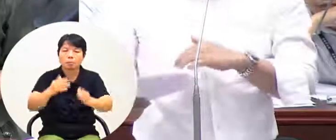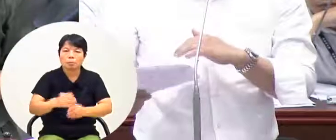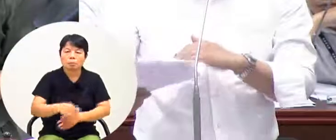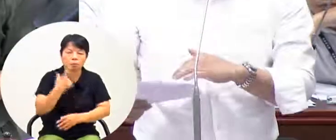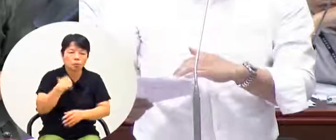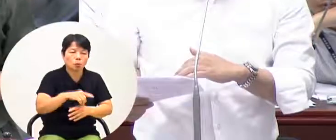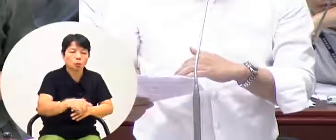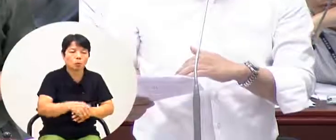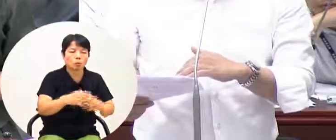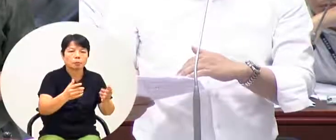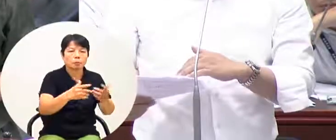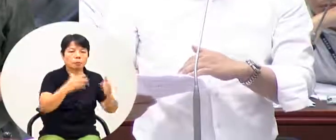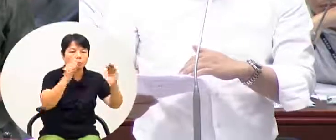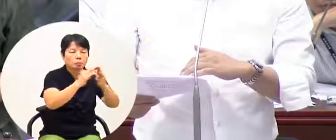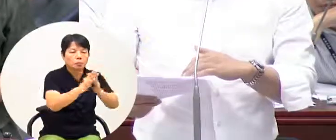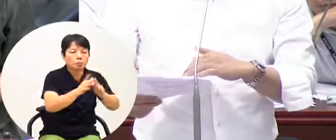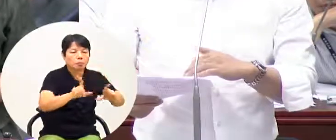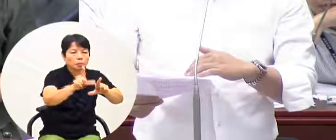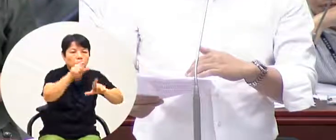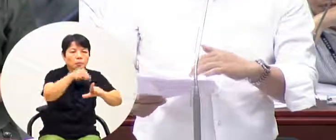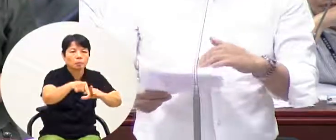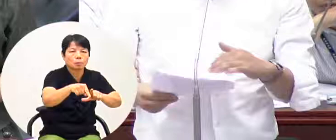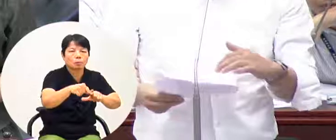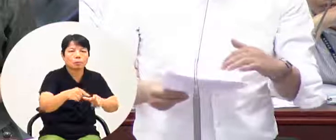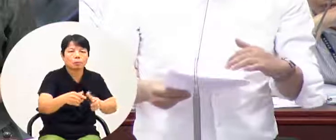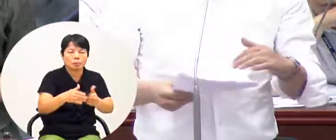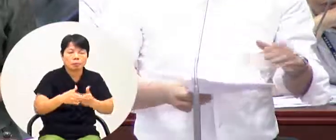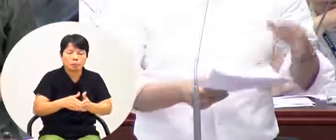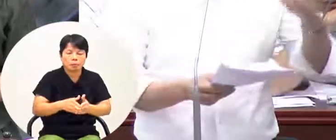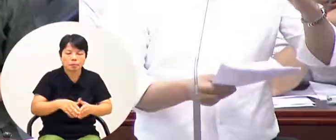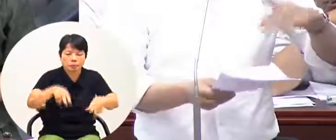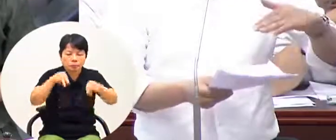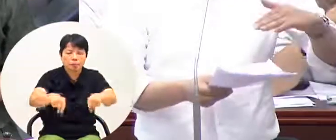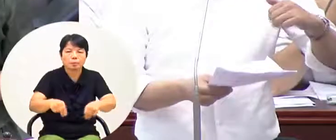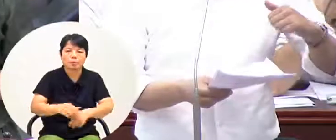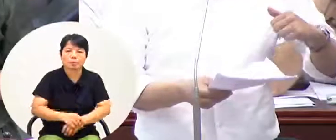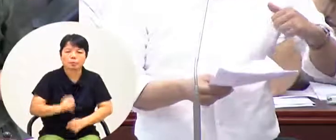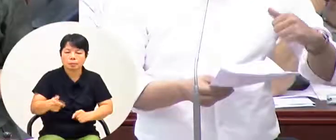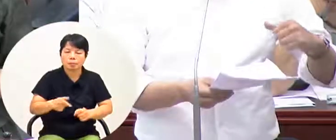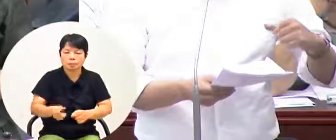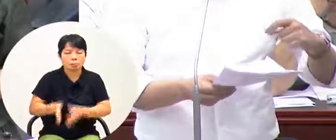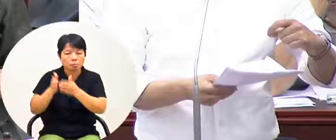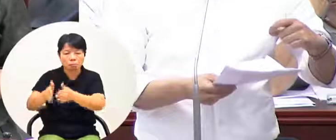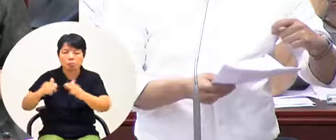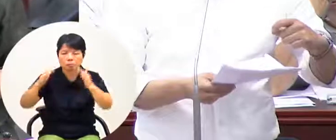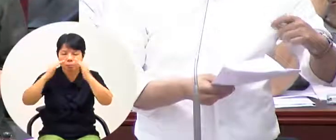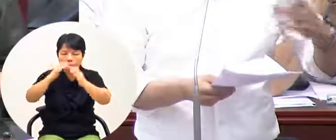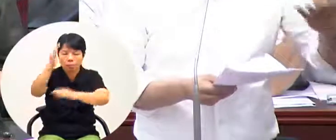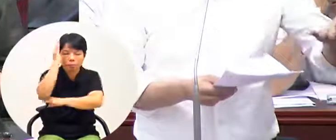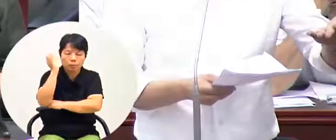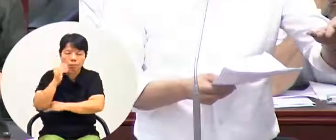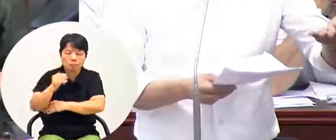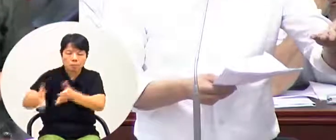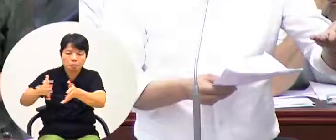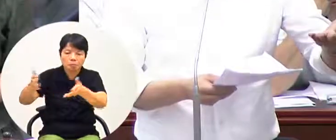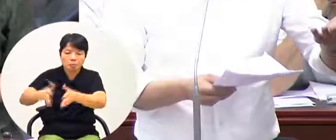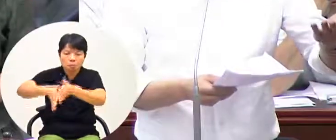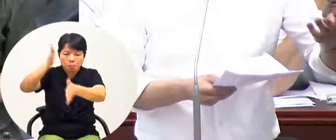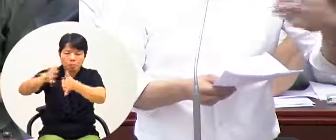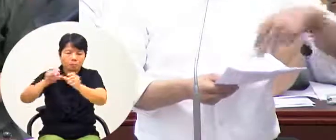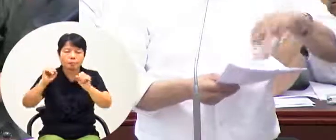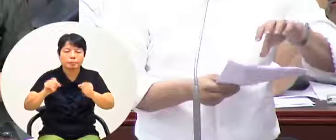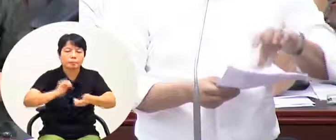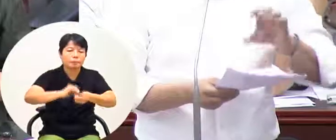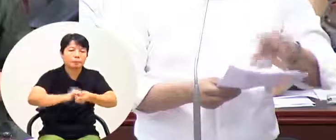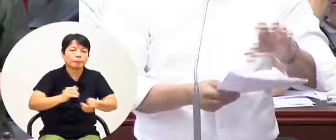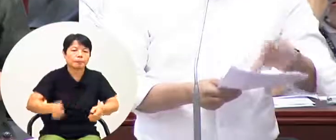市府这边来申请。 所以不一定要是你们市府所盖的房子就对了， 对， 他也可以用他现有租的房子来跟你们申请。